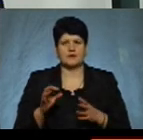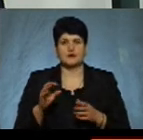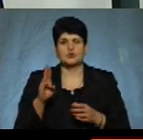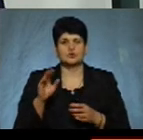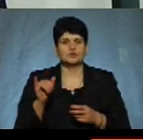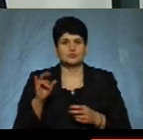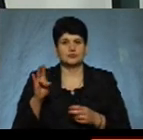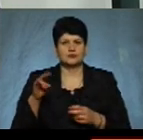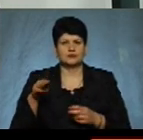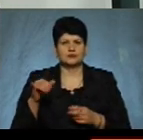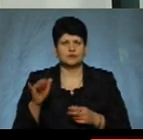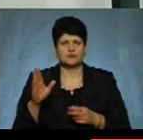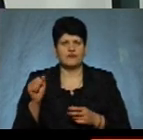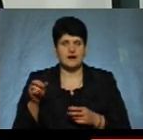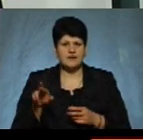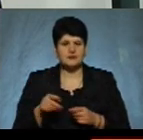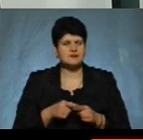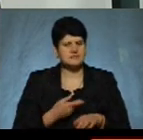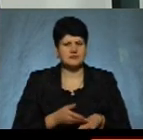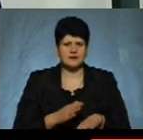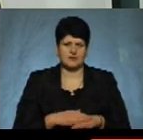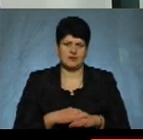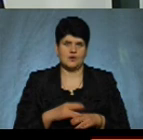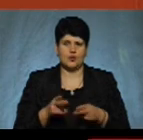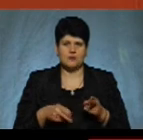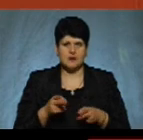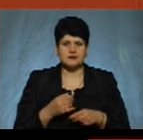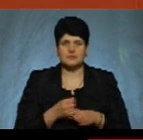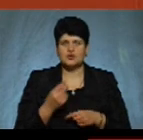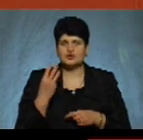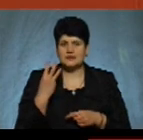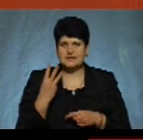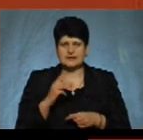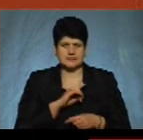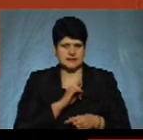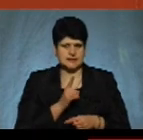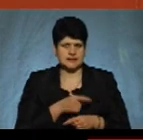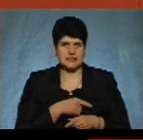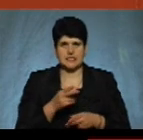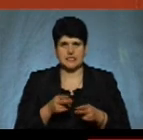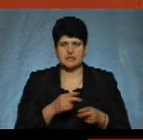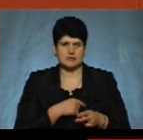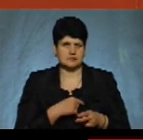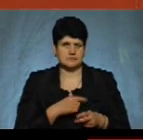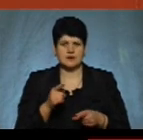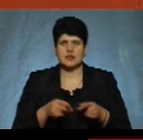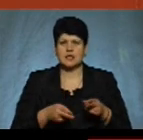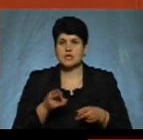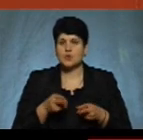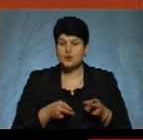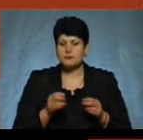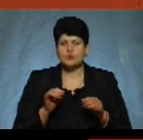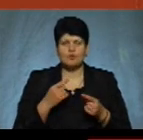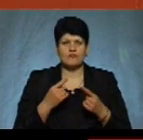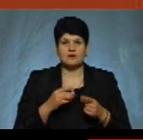шунтування, такі дуже, дуже складні операції. У нас сьогодні працює 3 потужні кардіохірурги. І ми сьогодні можемо говорити про те, що